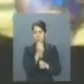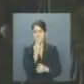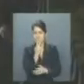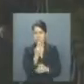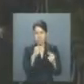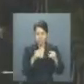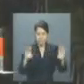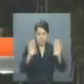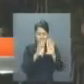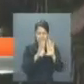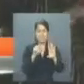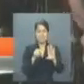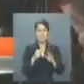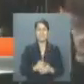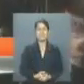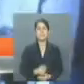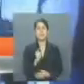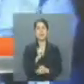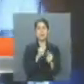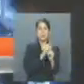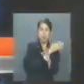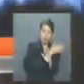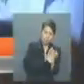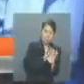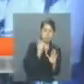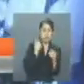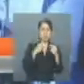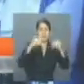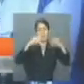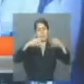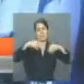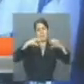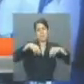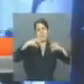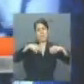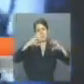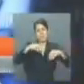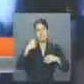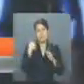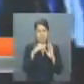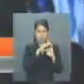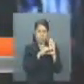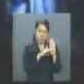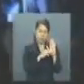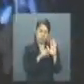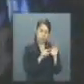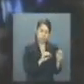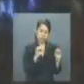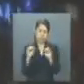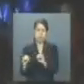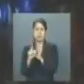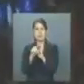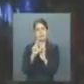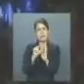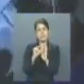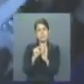ขันกันอย่างหนาตาแม้ว่าก่อนและระหว่างพิธีปิดจะมีฝนตกลงมาตลอดจนทำให้กำหนดการต้องล่าช้าออกไปถึง30นาทีส